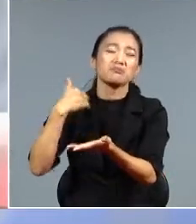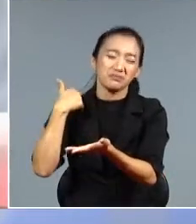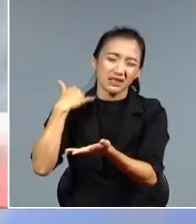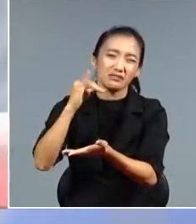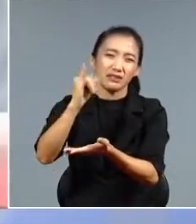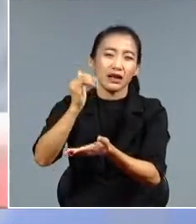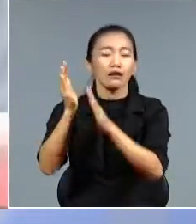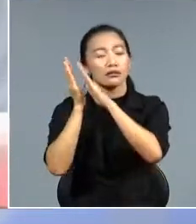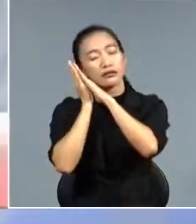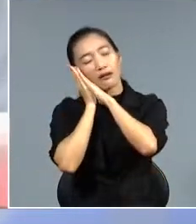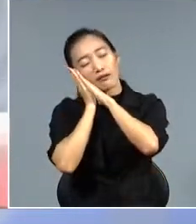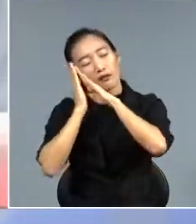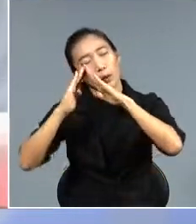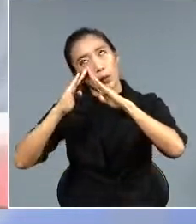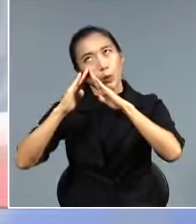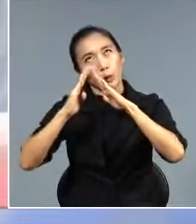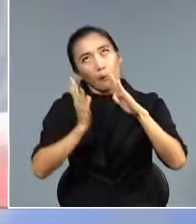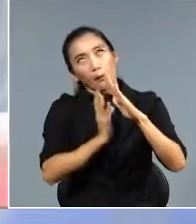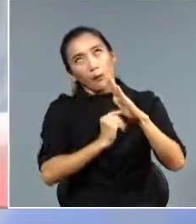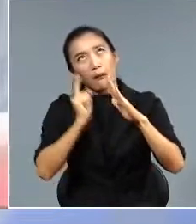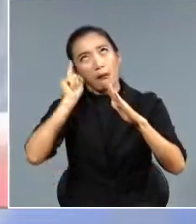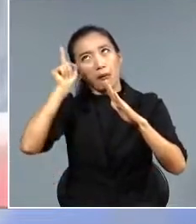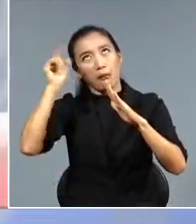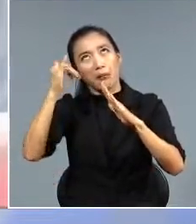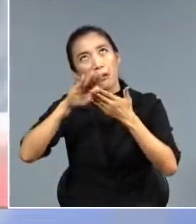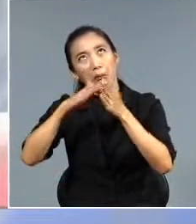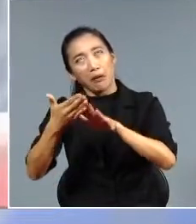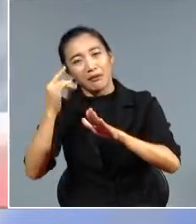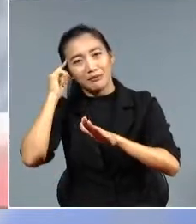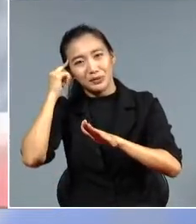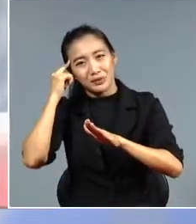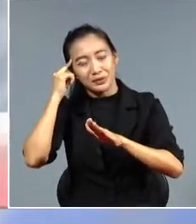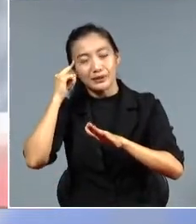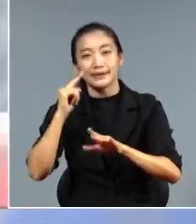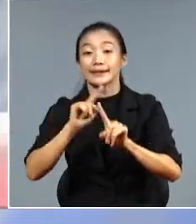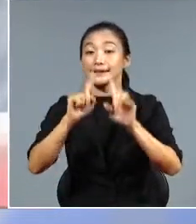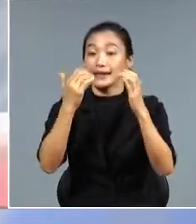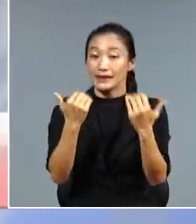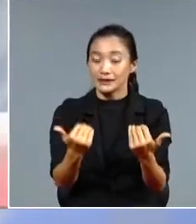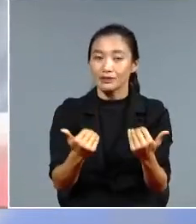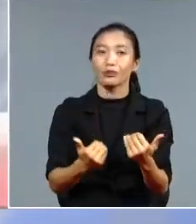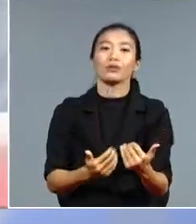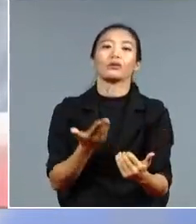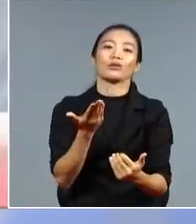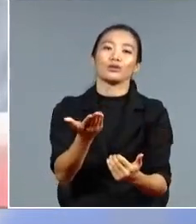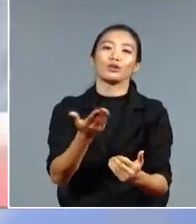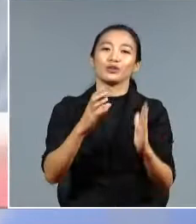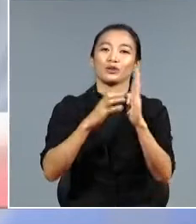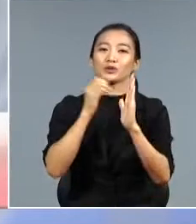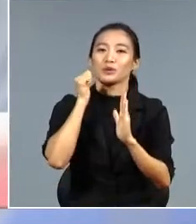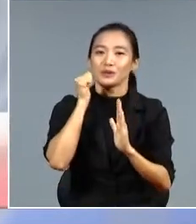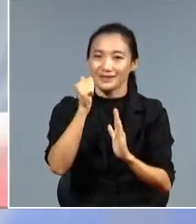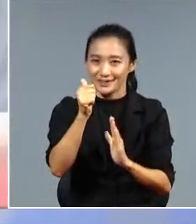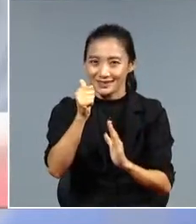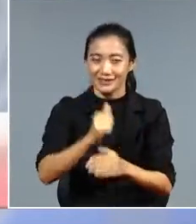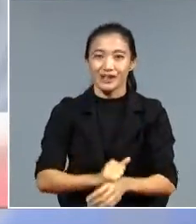า แต่บังเอิญว่าป้าแกนเนี่ยโชคดีมีสื่อเข้าไปทำข่าวพอเป็นข่าวออก